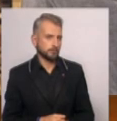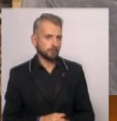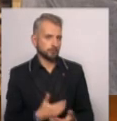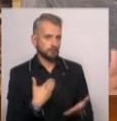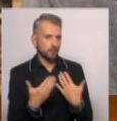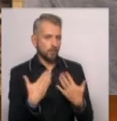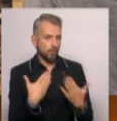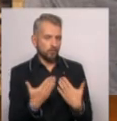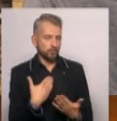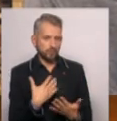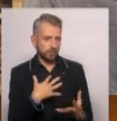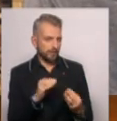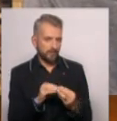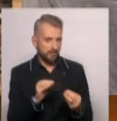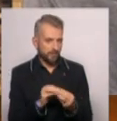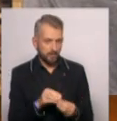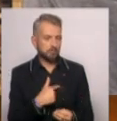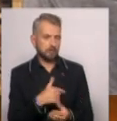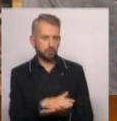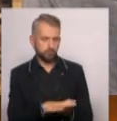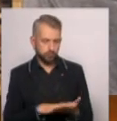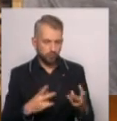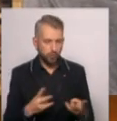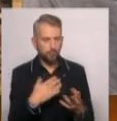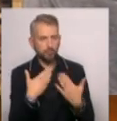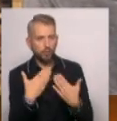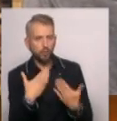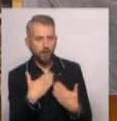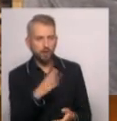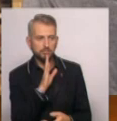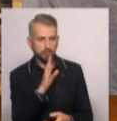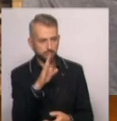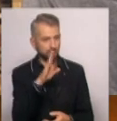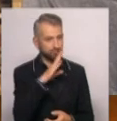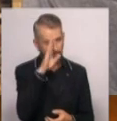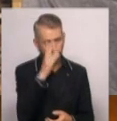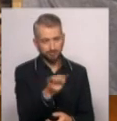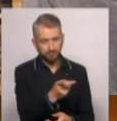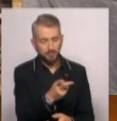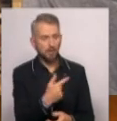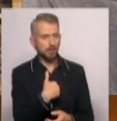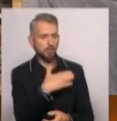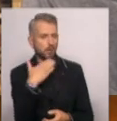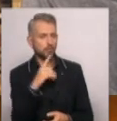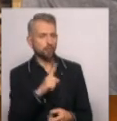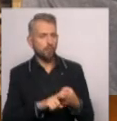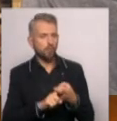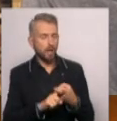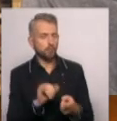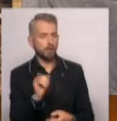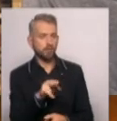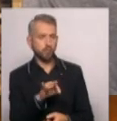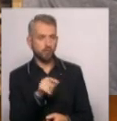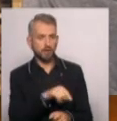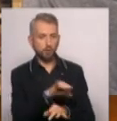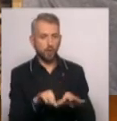сказав, не змінились. Ми продовжуємо спілкуватись із Наталією, із Дмитром. Нас багато що пов'язує і по тих